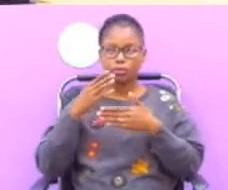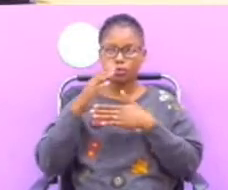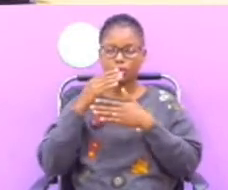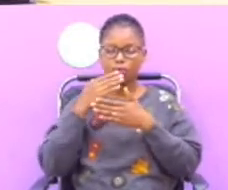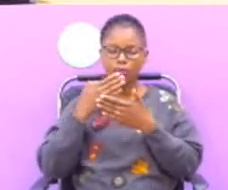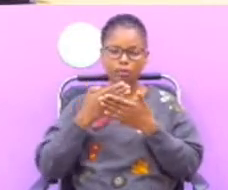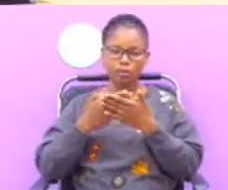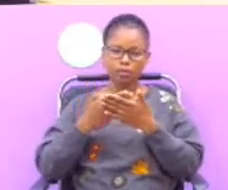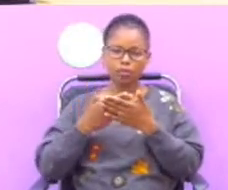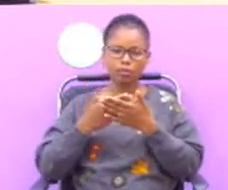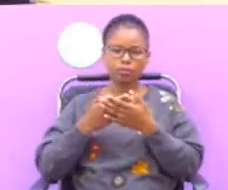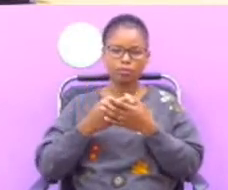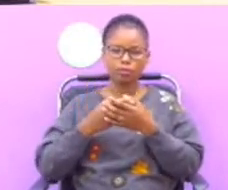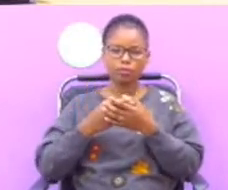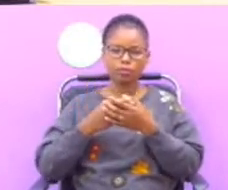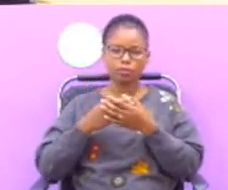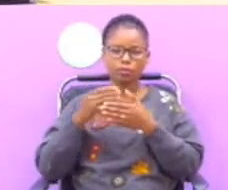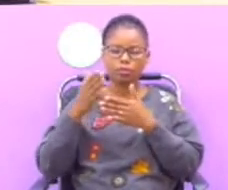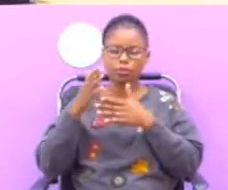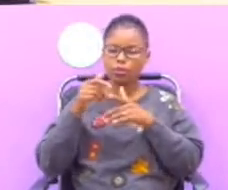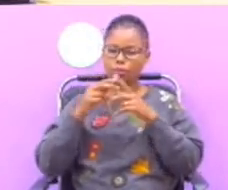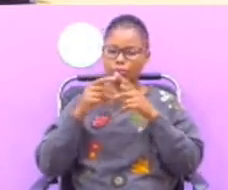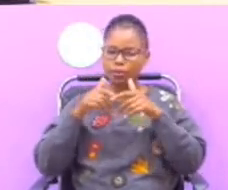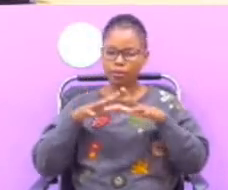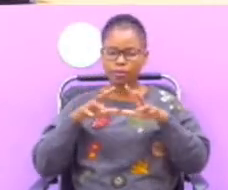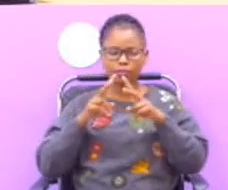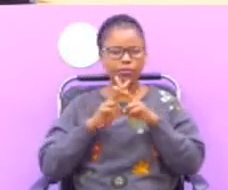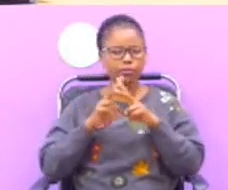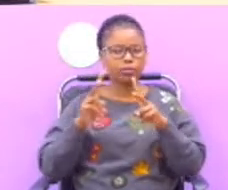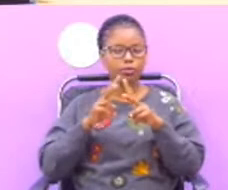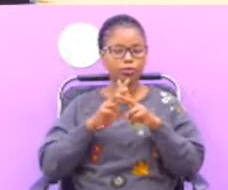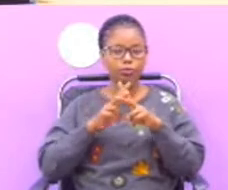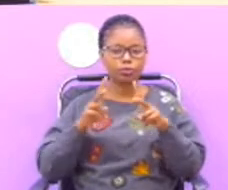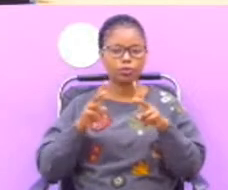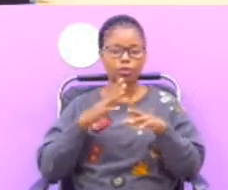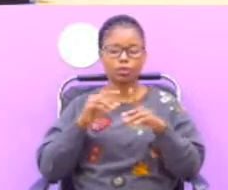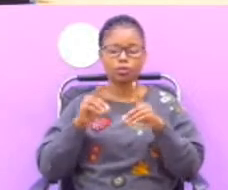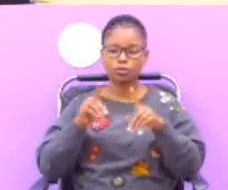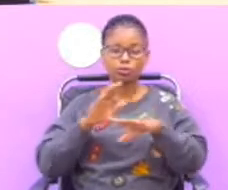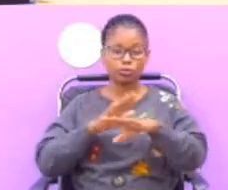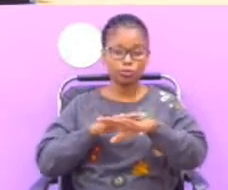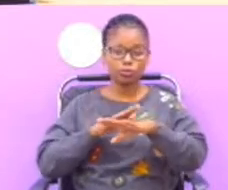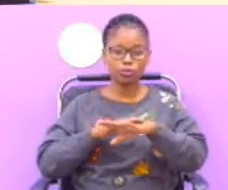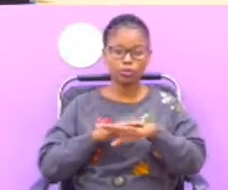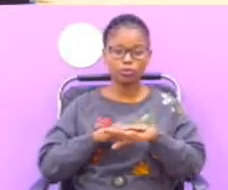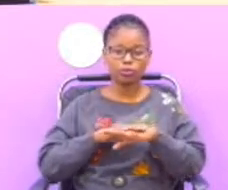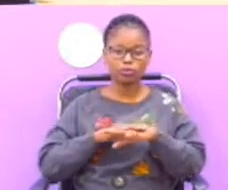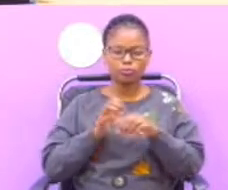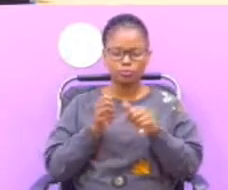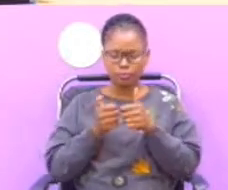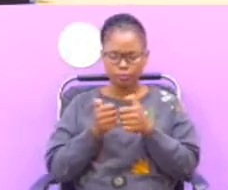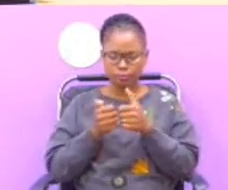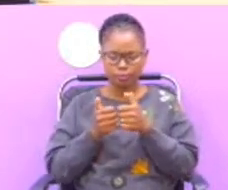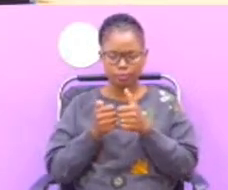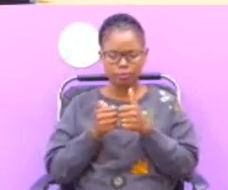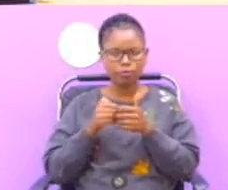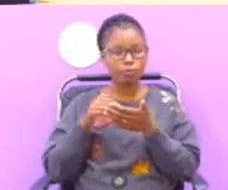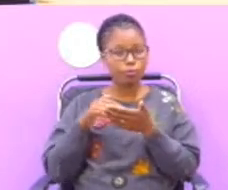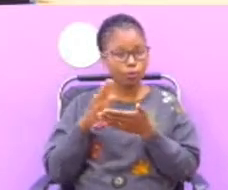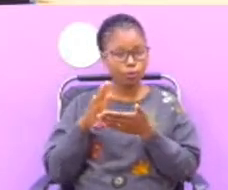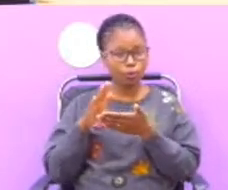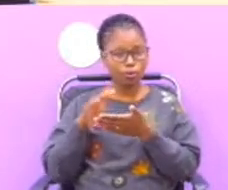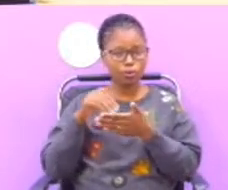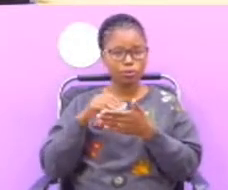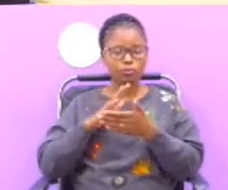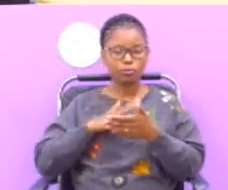inivegio. Na gaibito amuradhime muno muno muno na mwikewega. Nigoli ya domadikete meseji nyingi muno. Inbox